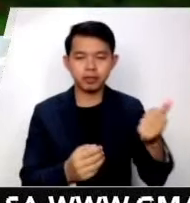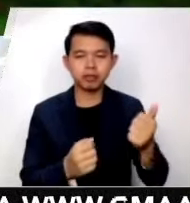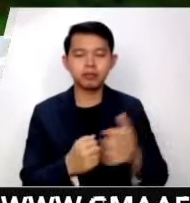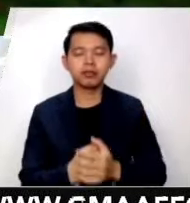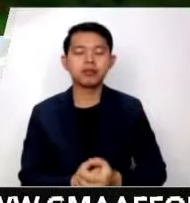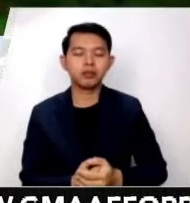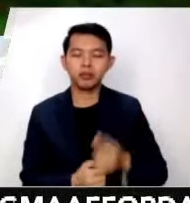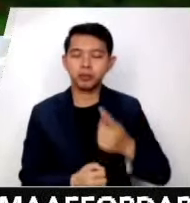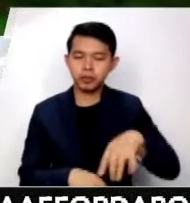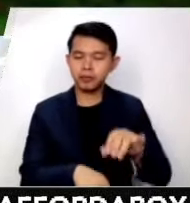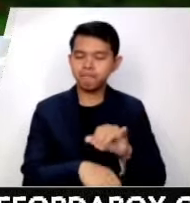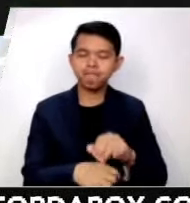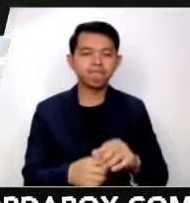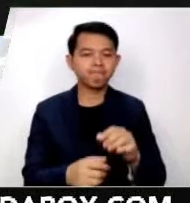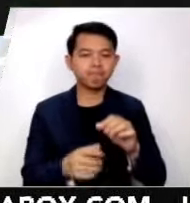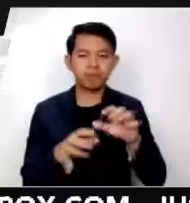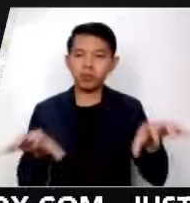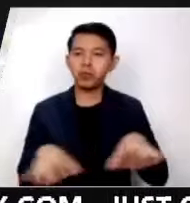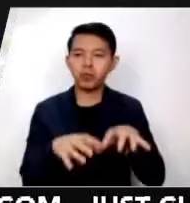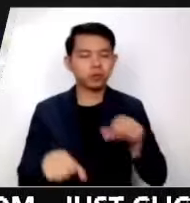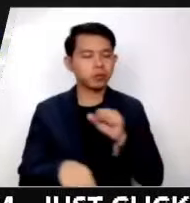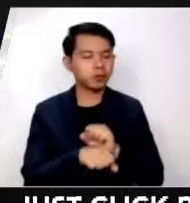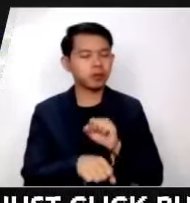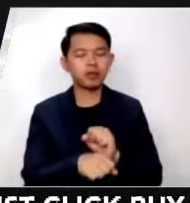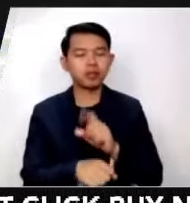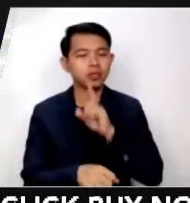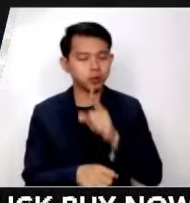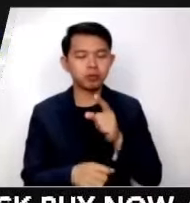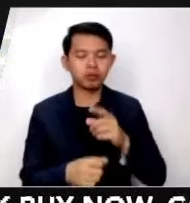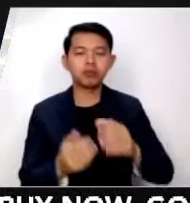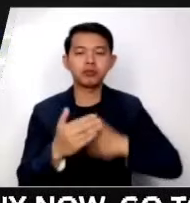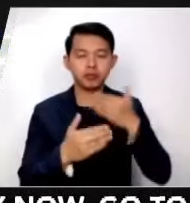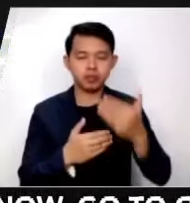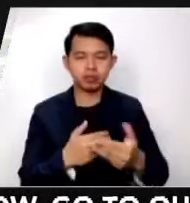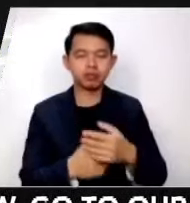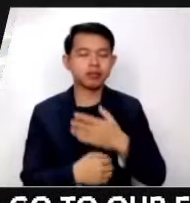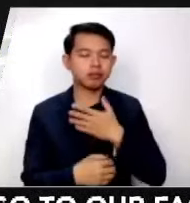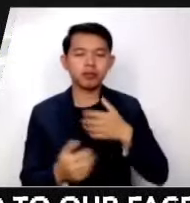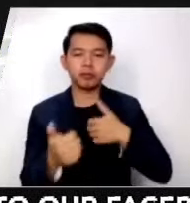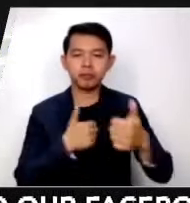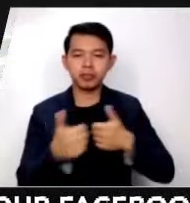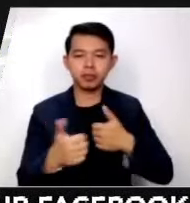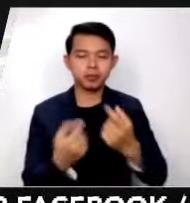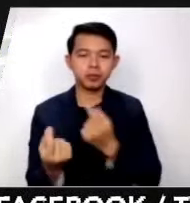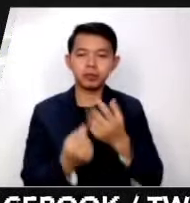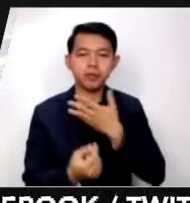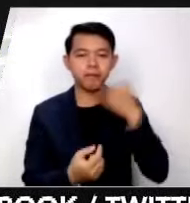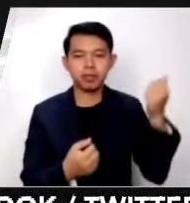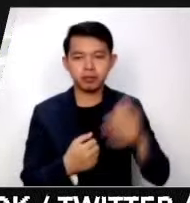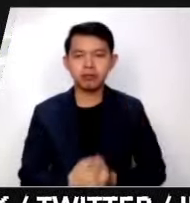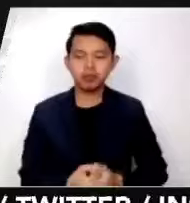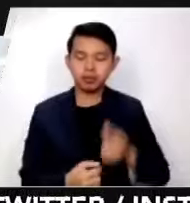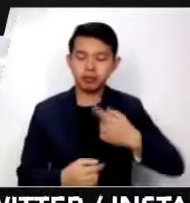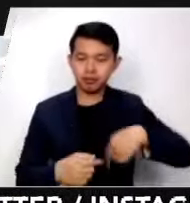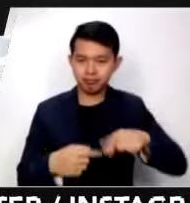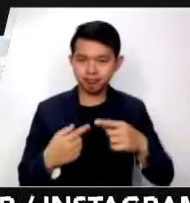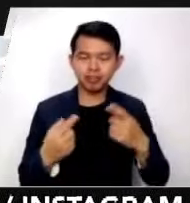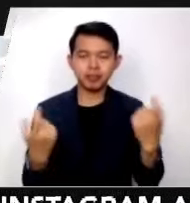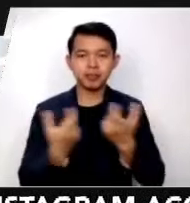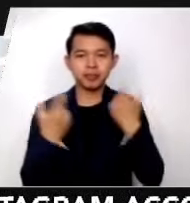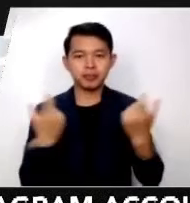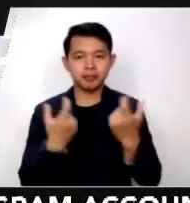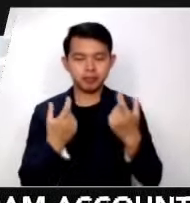sa mga susunod na mga competition. Mahaba pa ang gabi ng mga Olympian dahil pagkatapos ng kanilang selebrasyon sa Malacañang ay mayroon